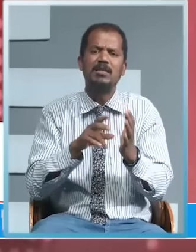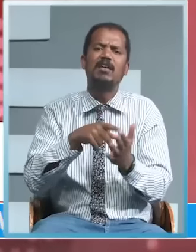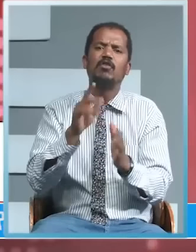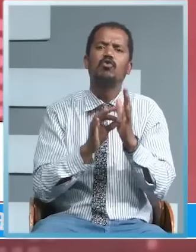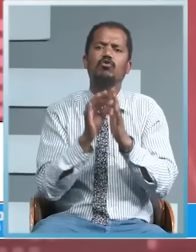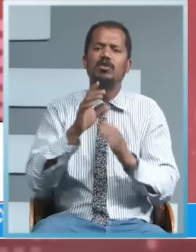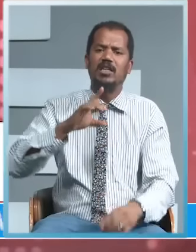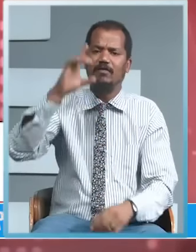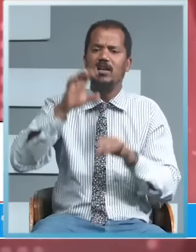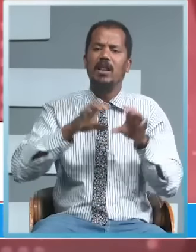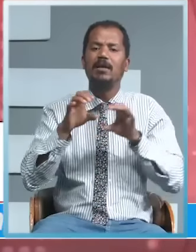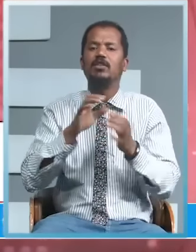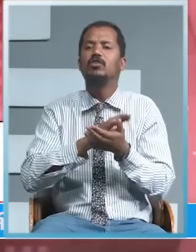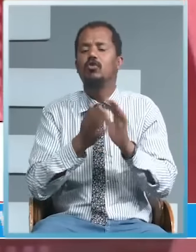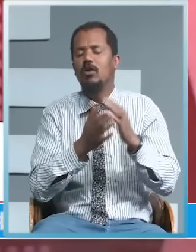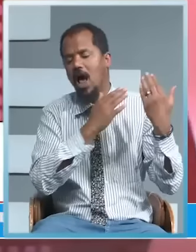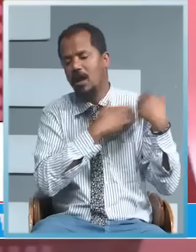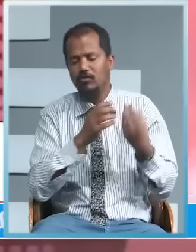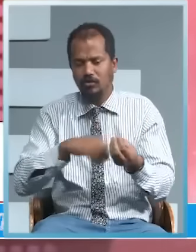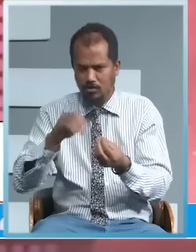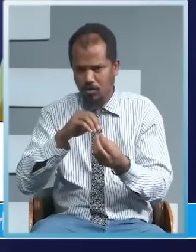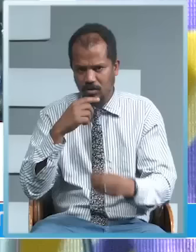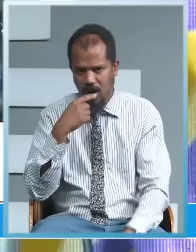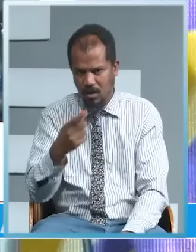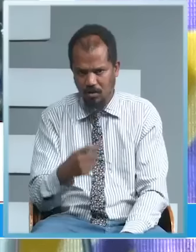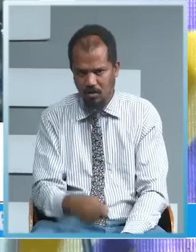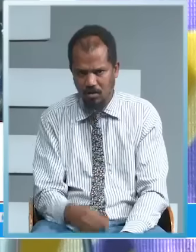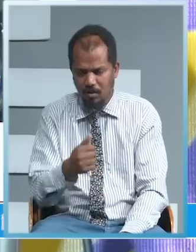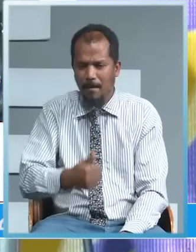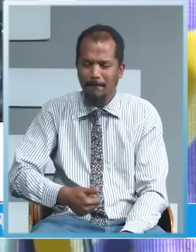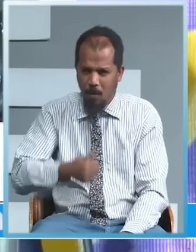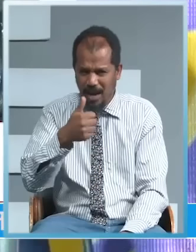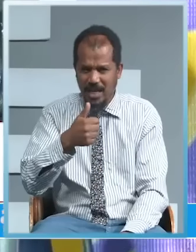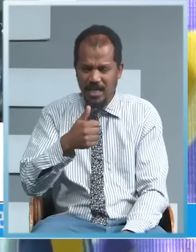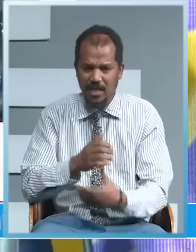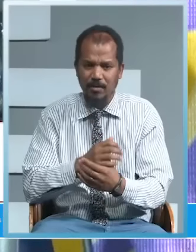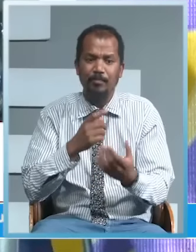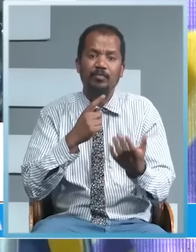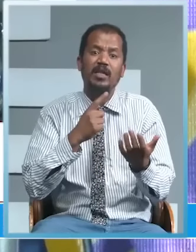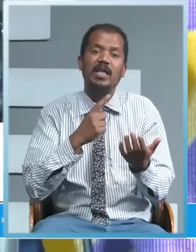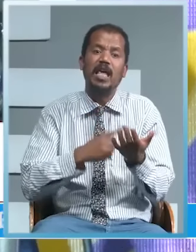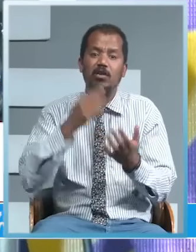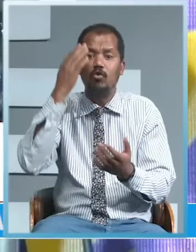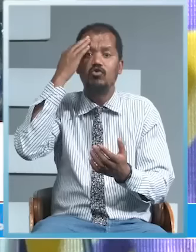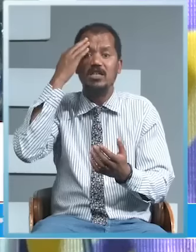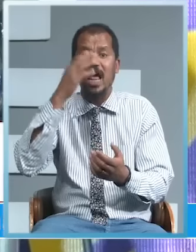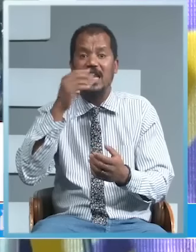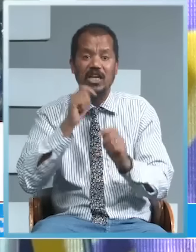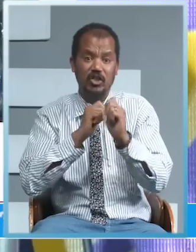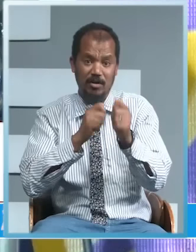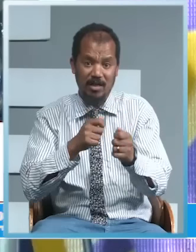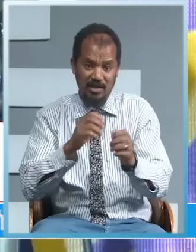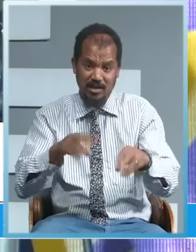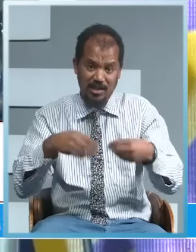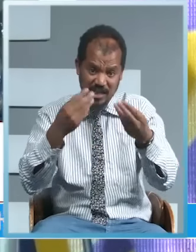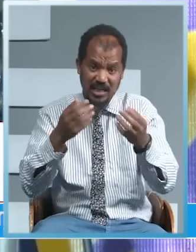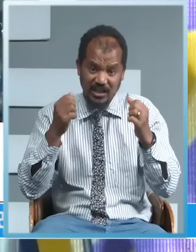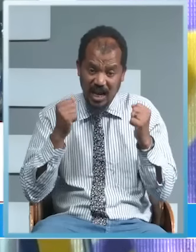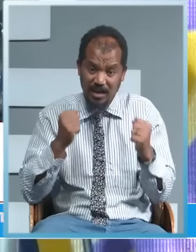ከፋዮችን ቁጥር ከፍ ለማድረግ እንደሆነም ኃላፊው ጨምሮ ተናግረዋል። በአንደኝነት ይሄንን እውቅናና ሽልማት